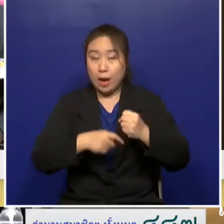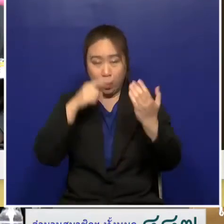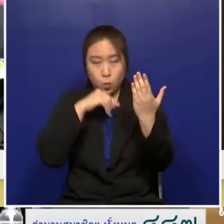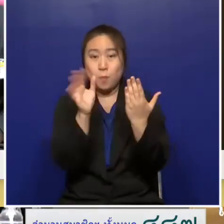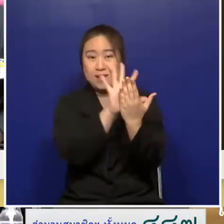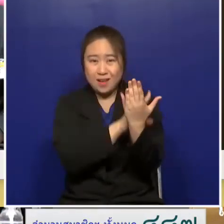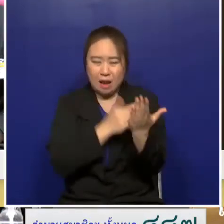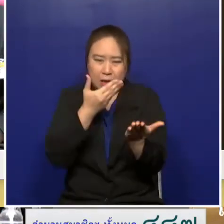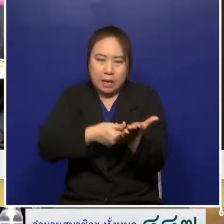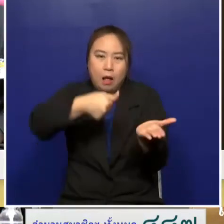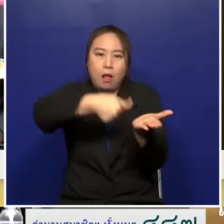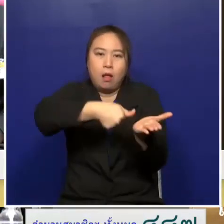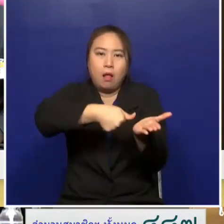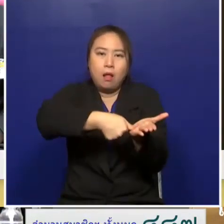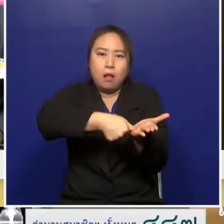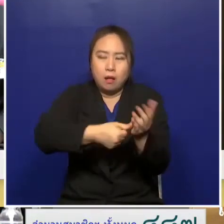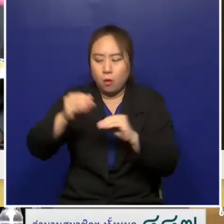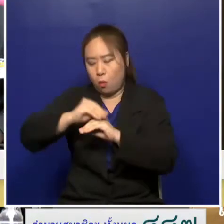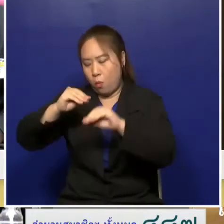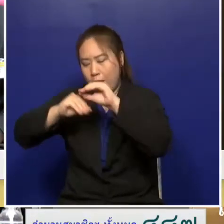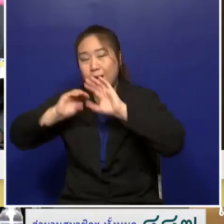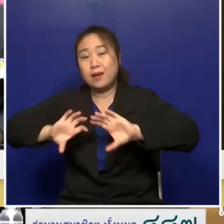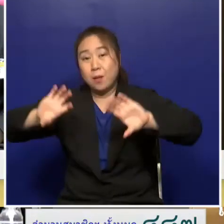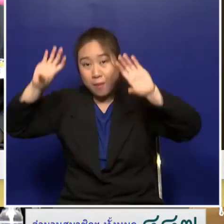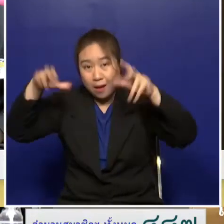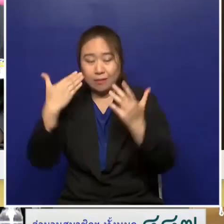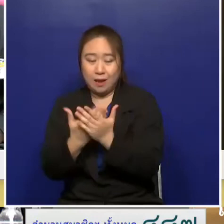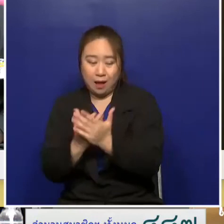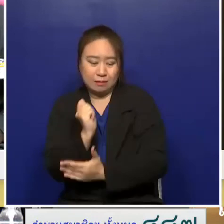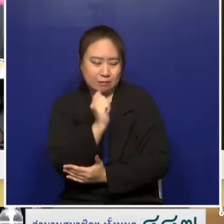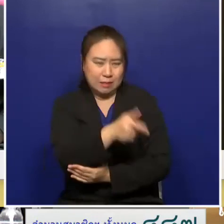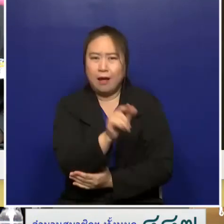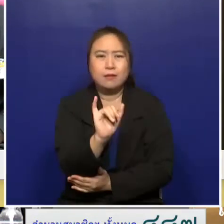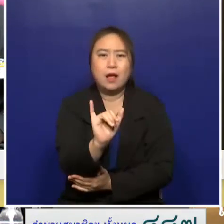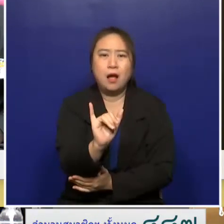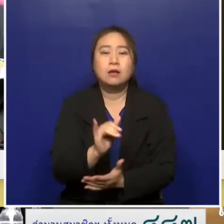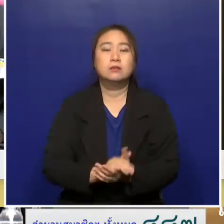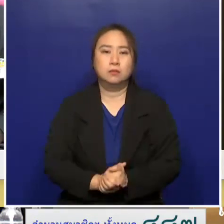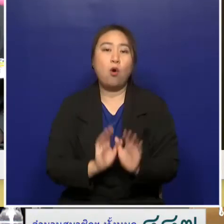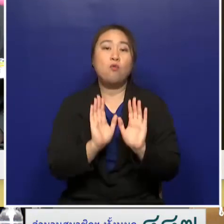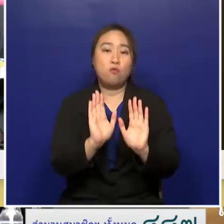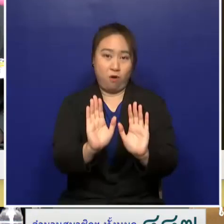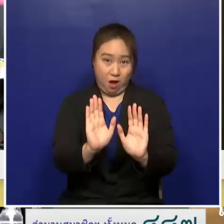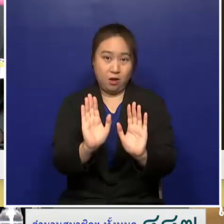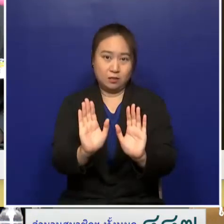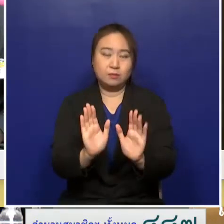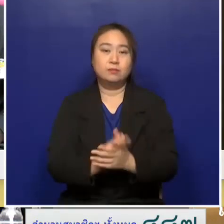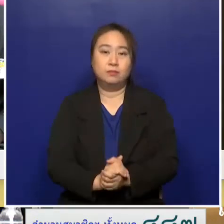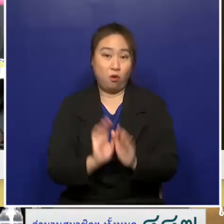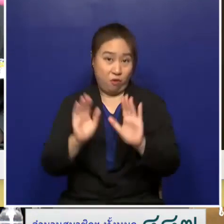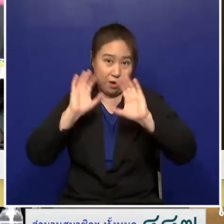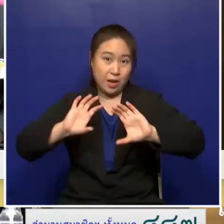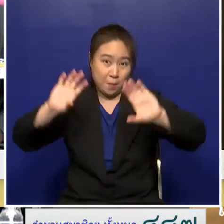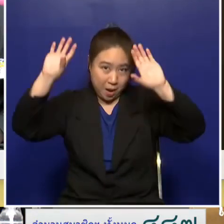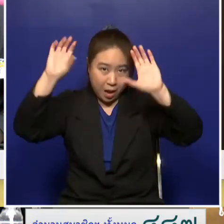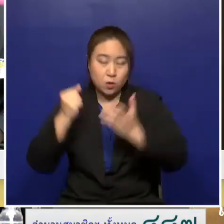เป็ี่สินลทนตัวโครงการของรัฐเงินยังไม่ถึงมือพี่น้องกระเศษก่อนฝากการบ้านให้ท่านรฐบาลช